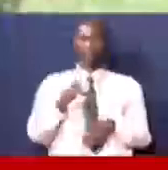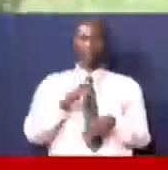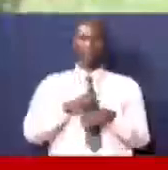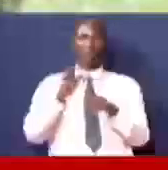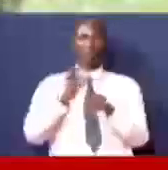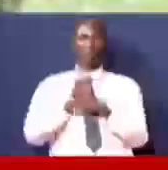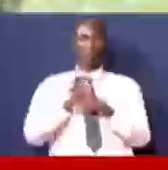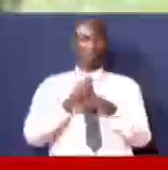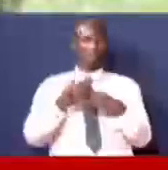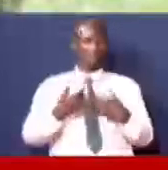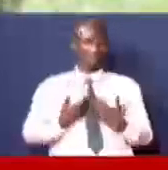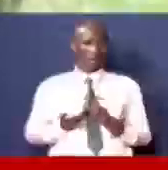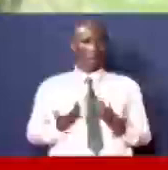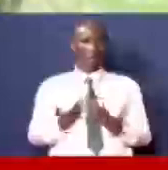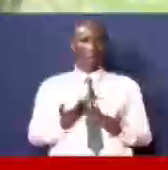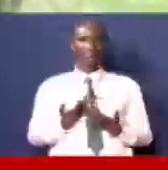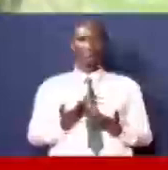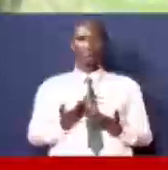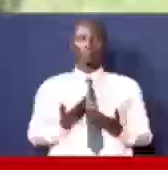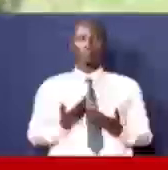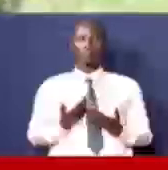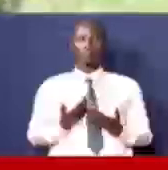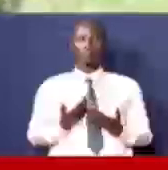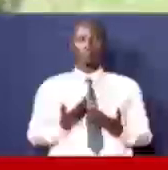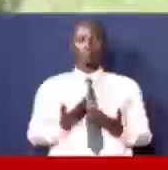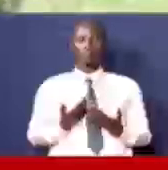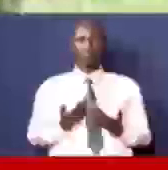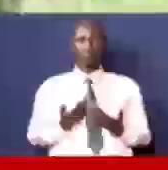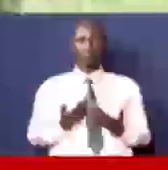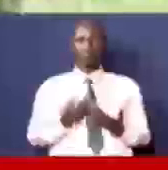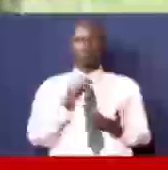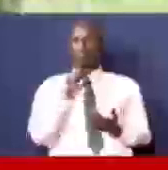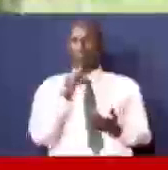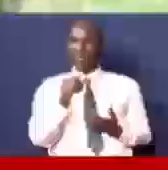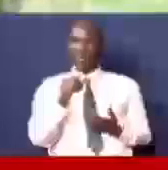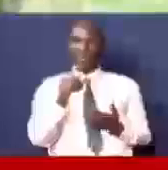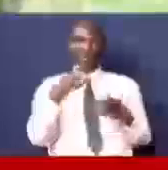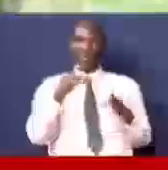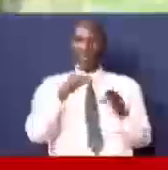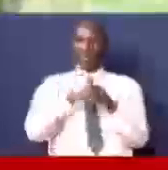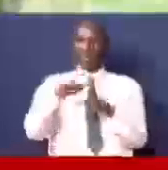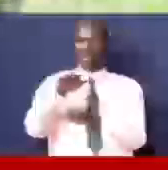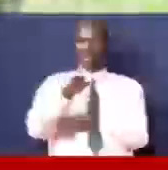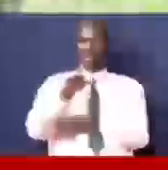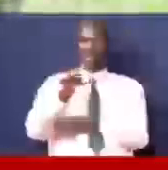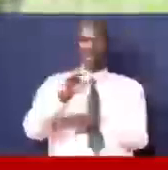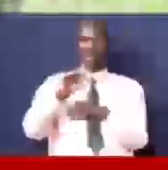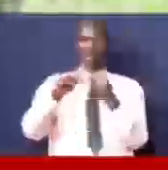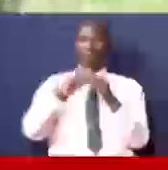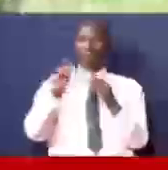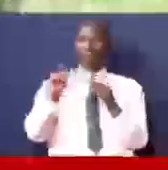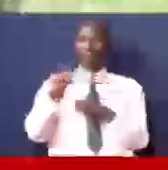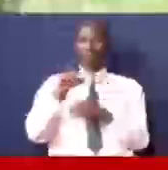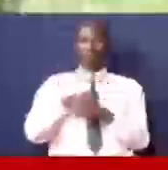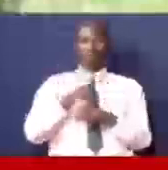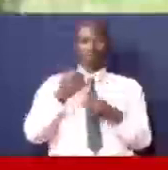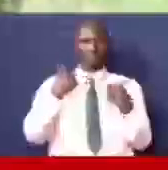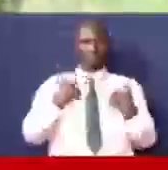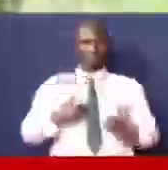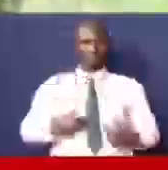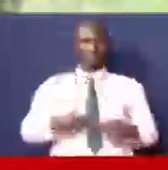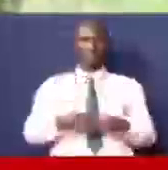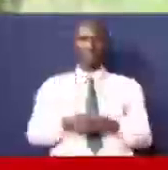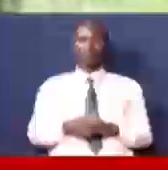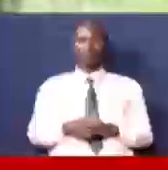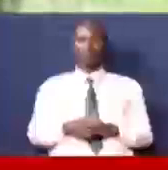munene ti kwa anduma kulosi ya ito dhaya, lakini Kenya yonde. Yes. Na nye mwene,